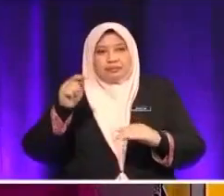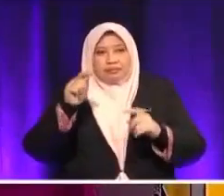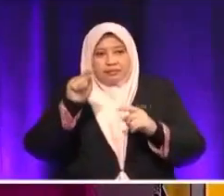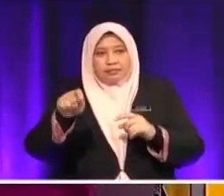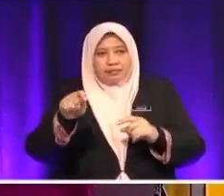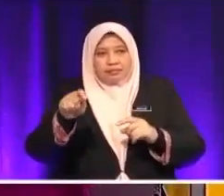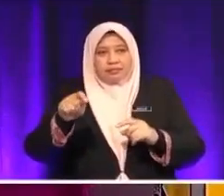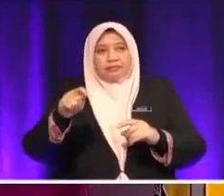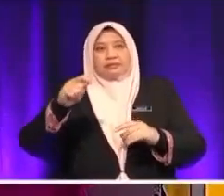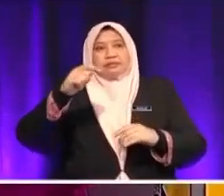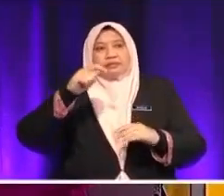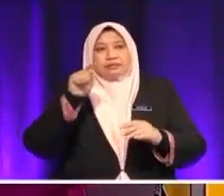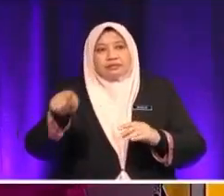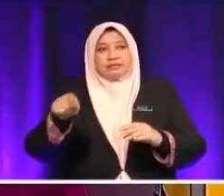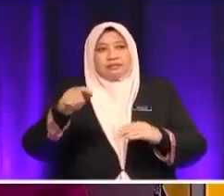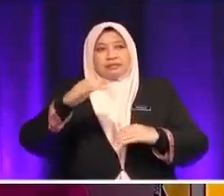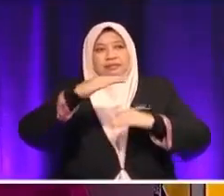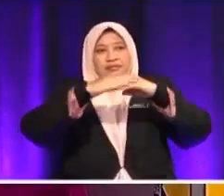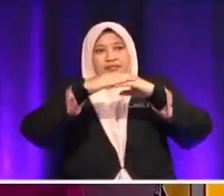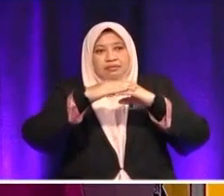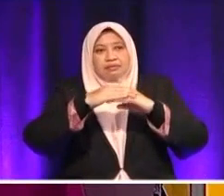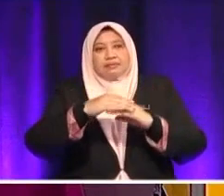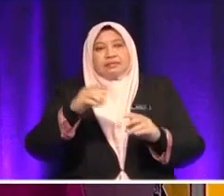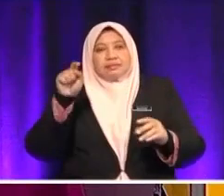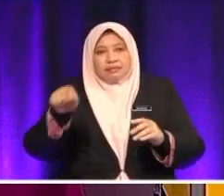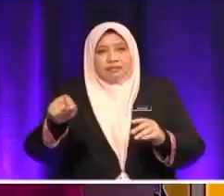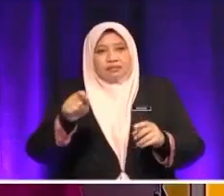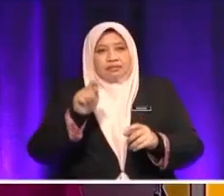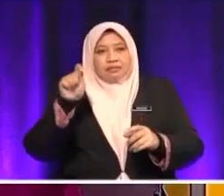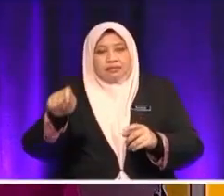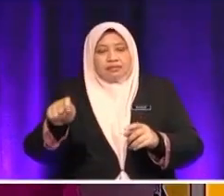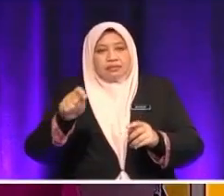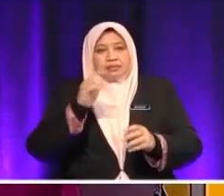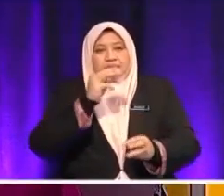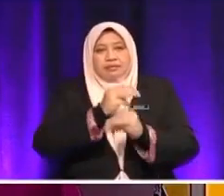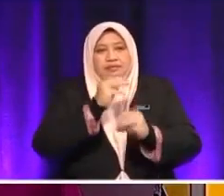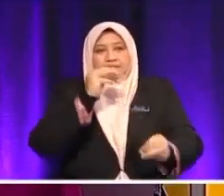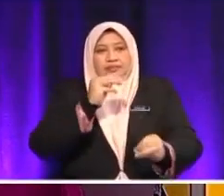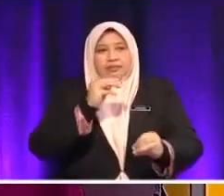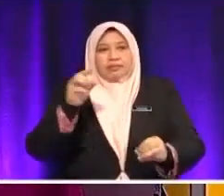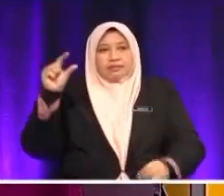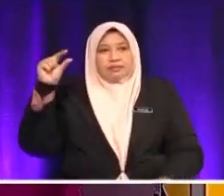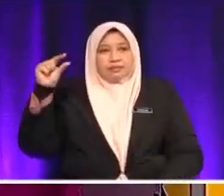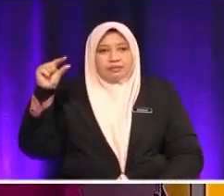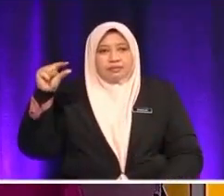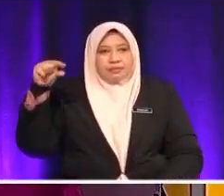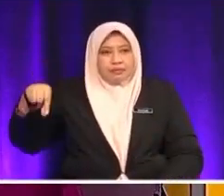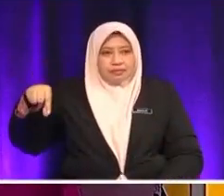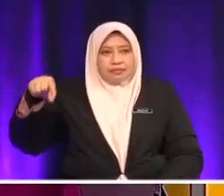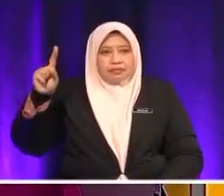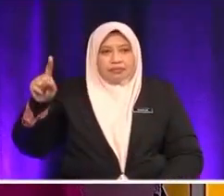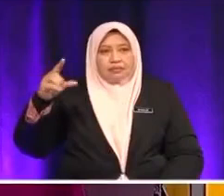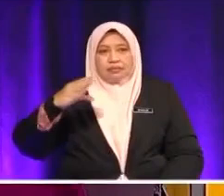seterusnya apa yang kita tanda adalah median dulu atau dan kuartil pertama kuatir kedua median dan juga